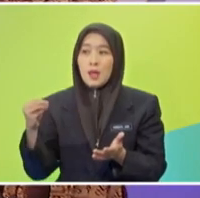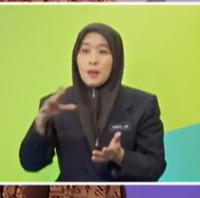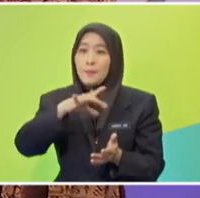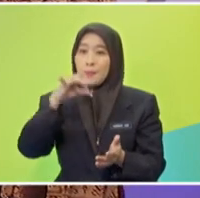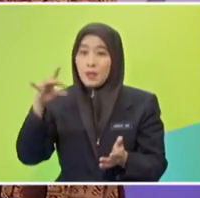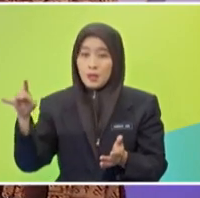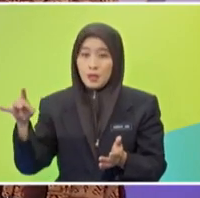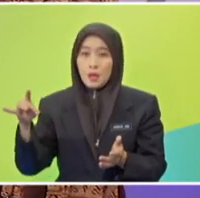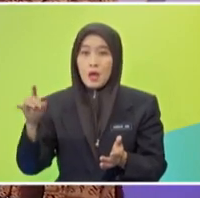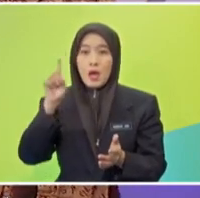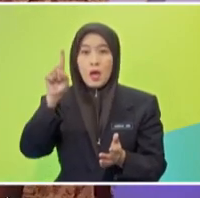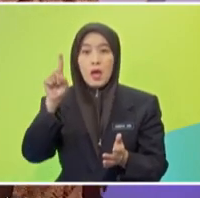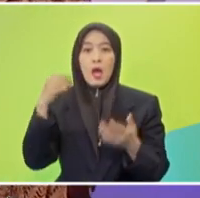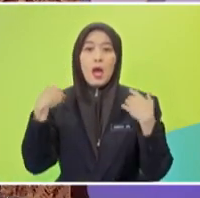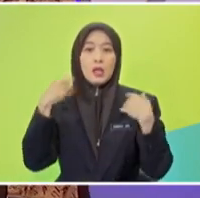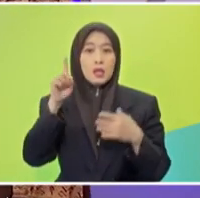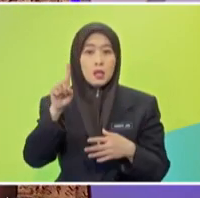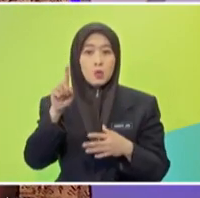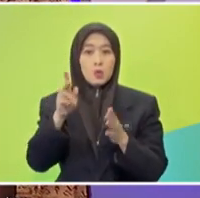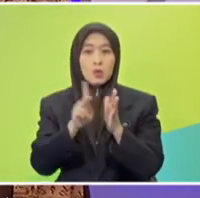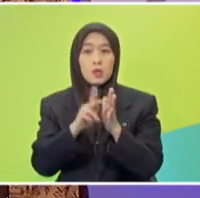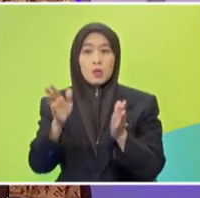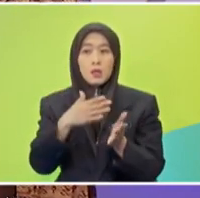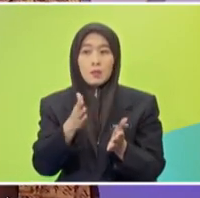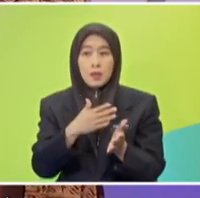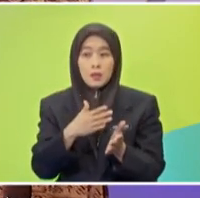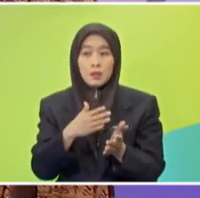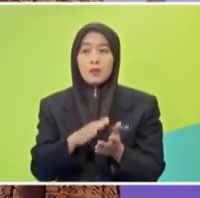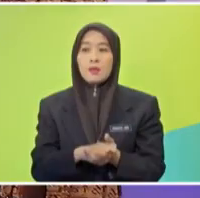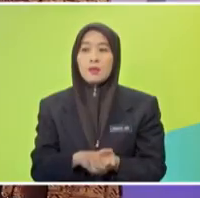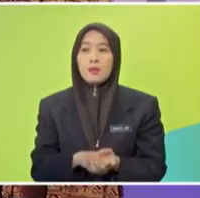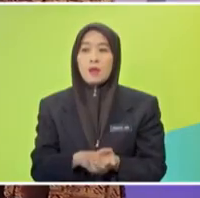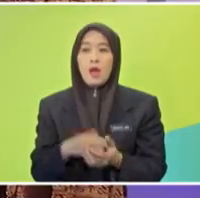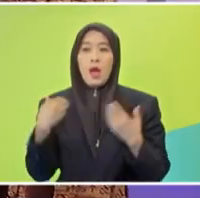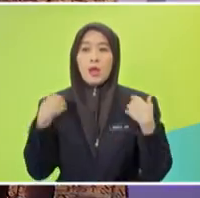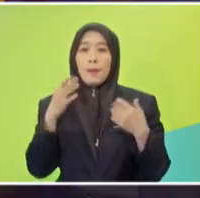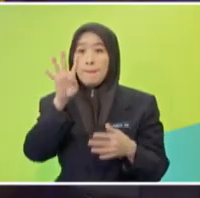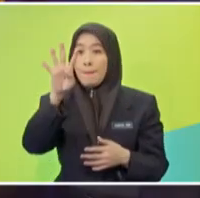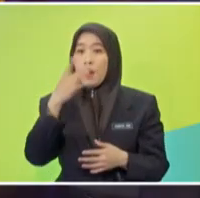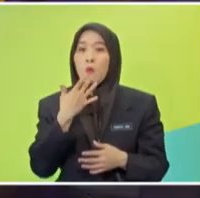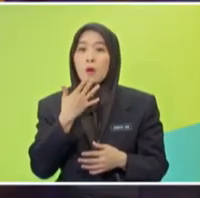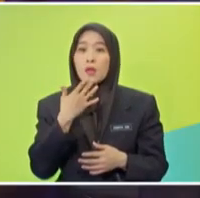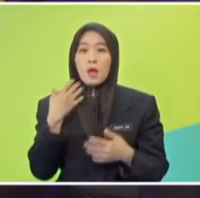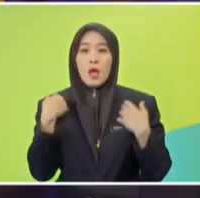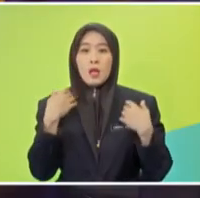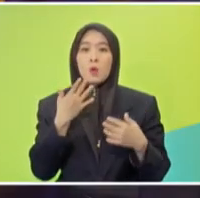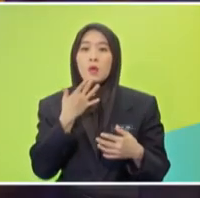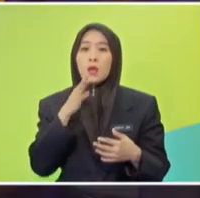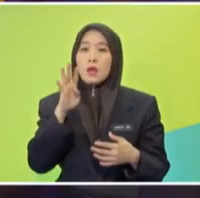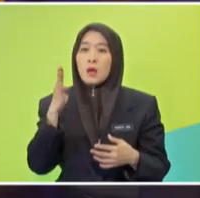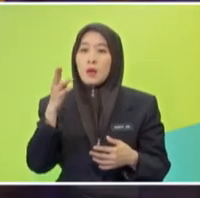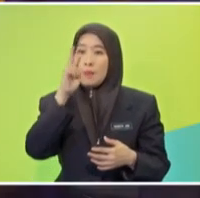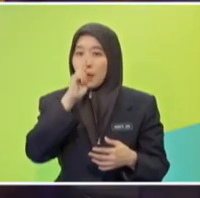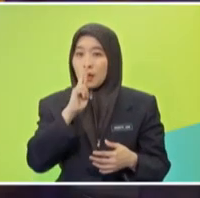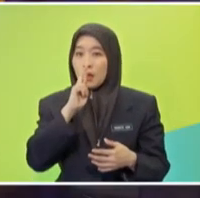ada satu kipas depan Kak Mila tuh ada kipas ada 4 warna ke kipas tuh ada warna merah warna biru Warna